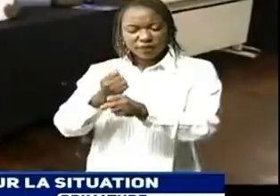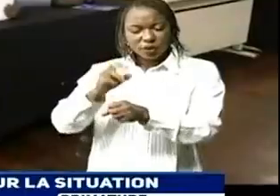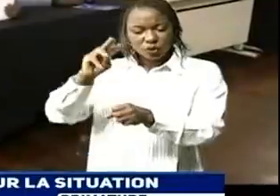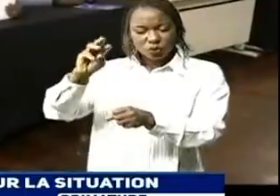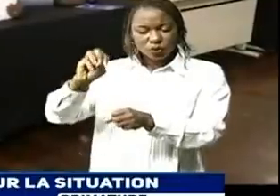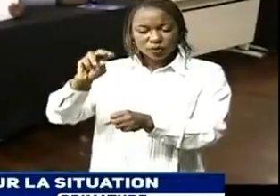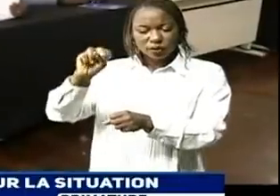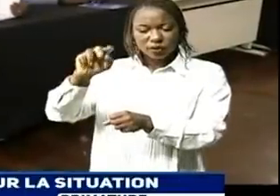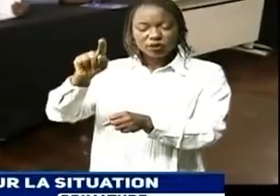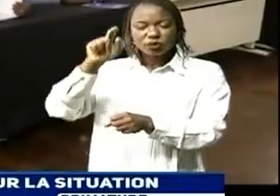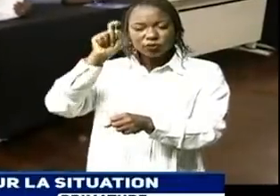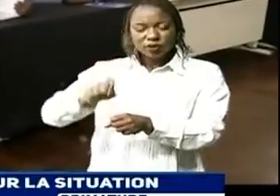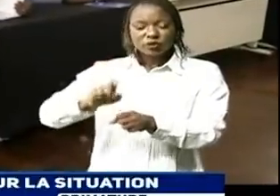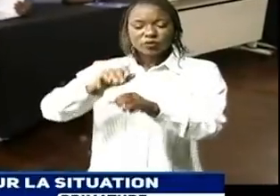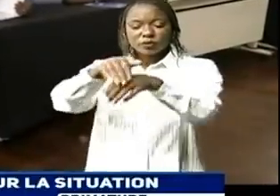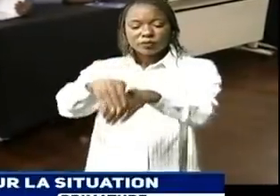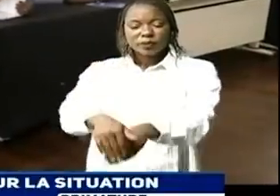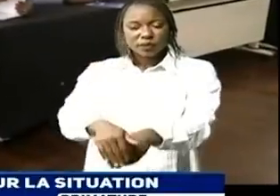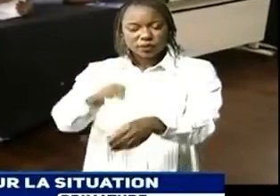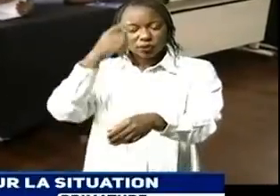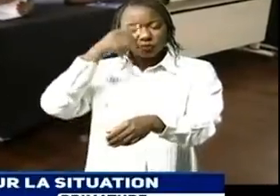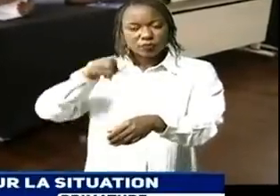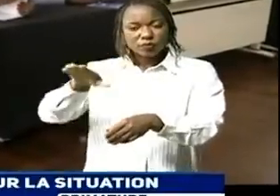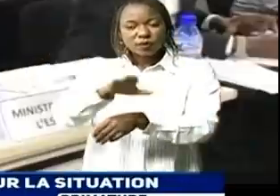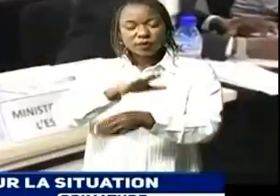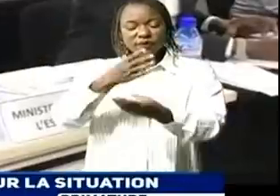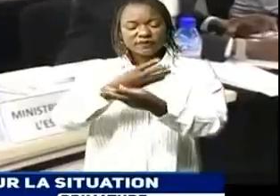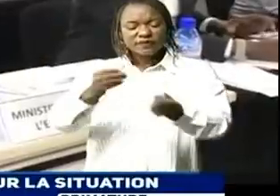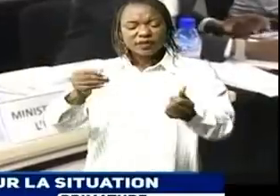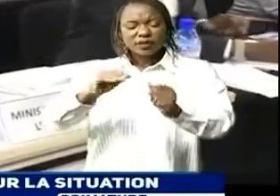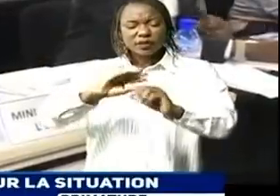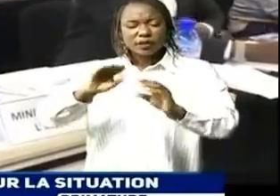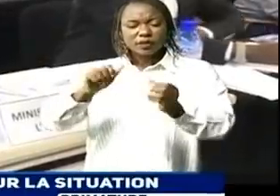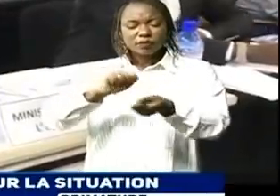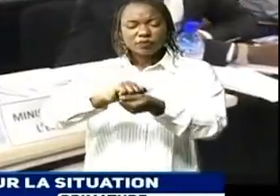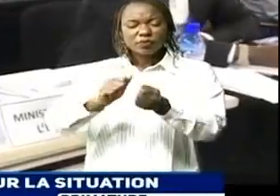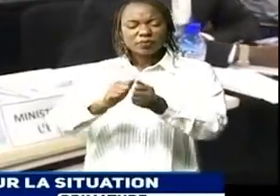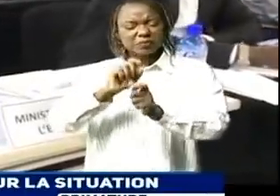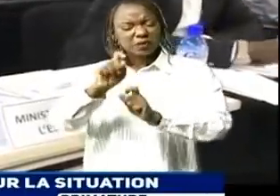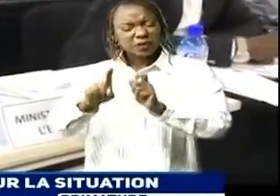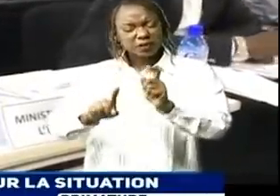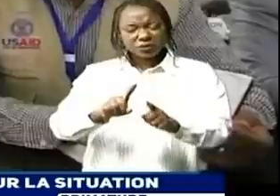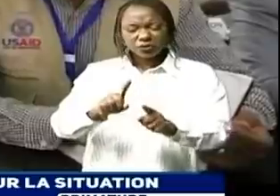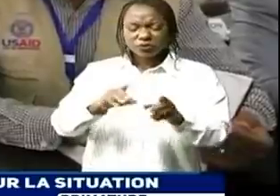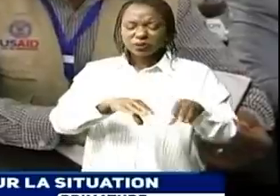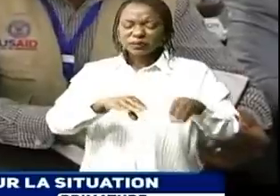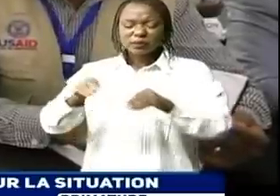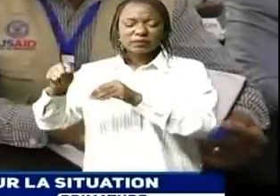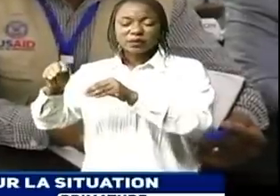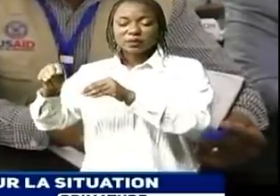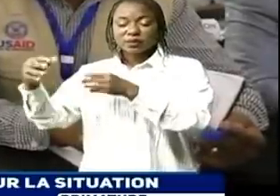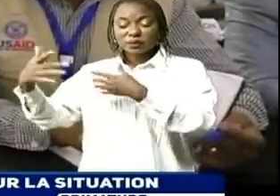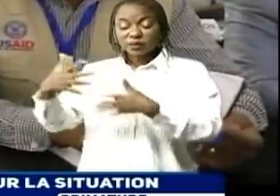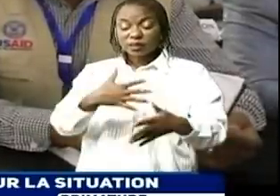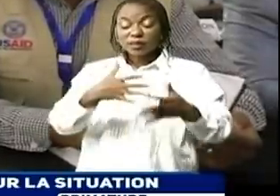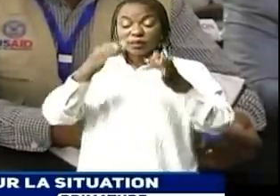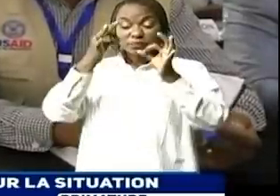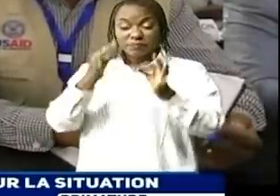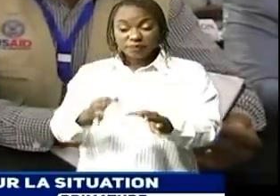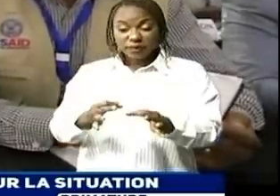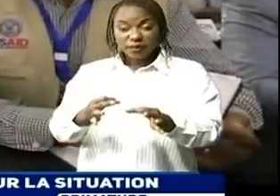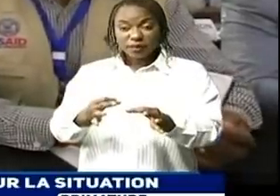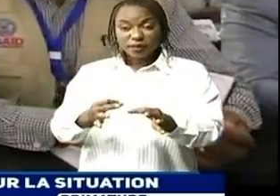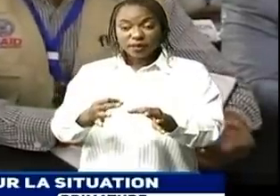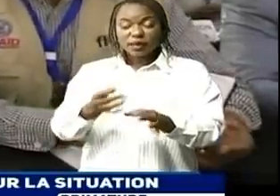plus d'implication de son gouvernement pour résoudre l'épineuse question des déplacés. Mais toutefois, a-t-il